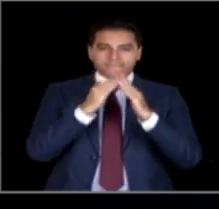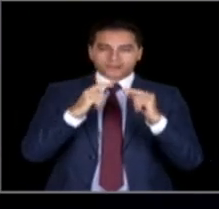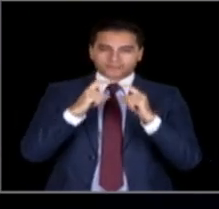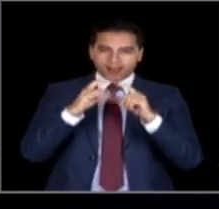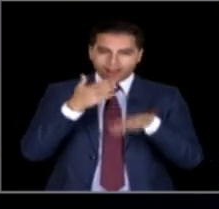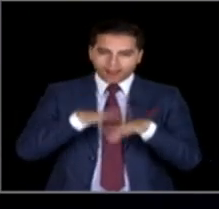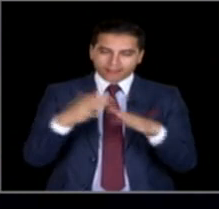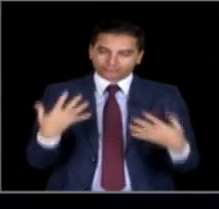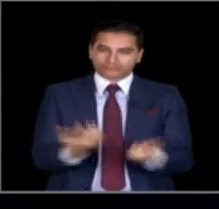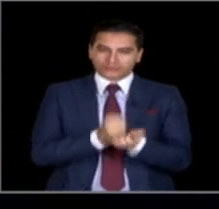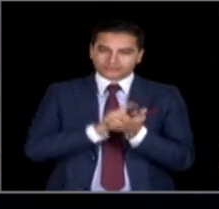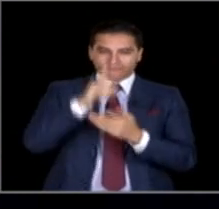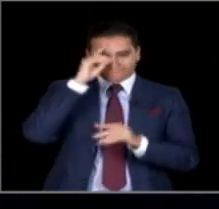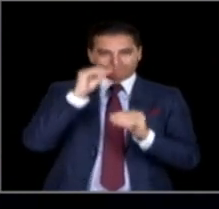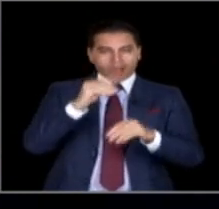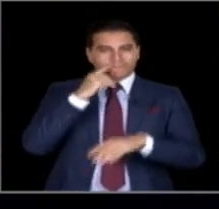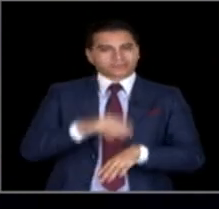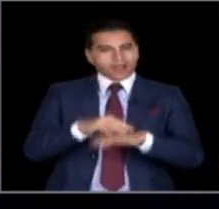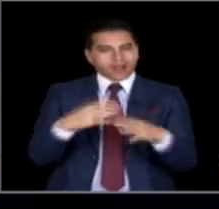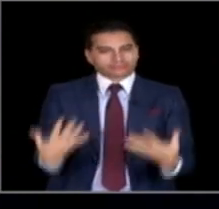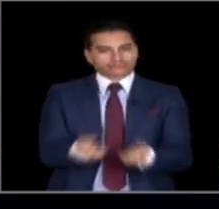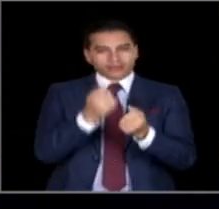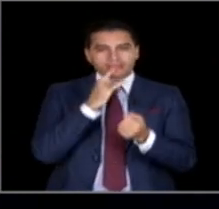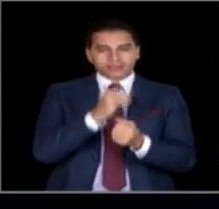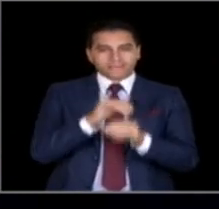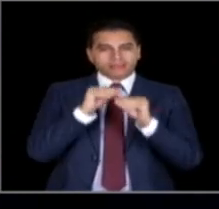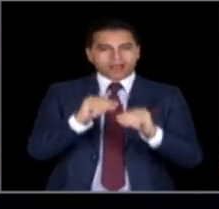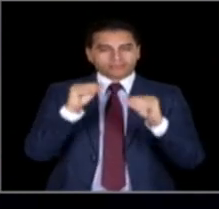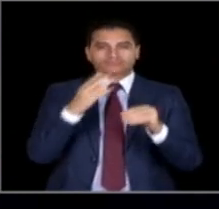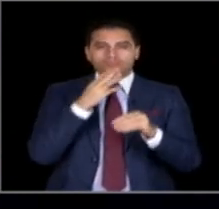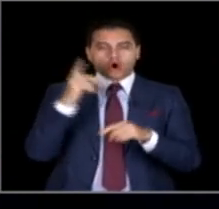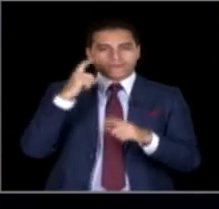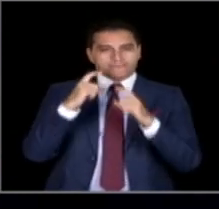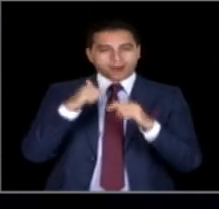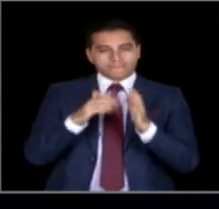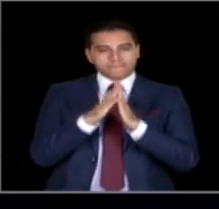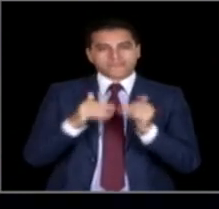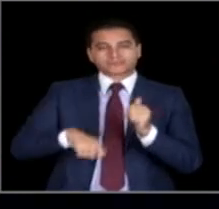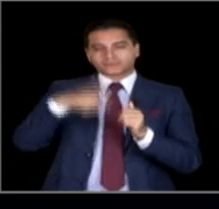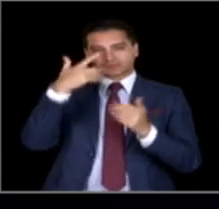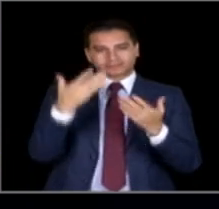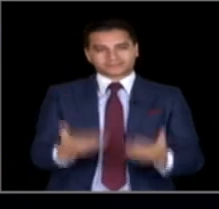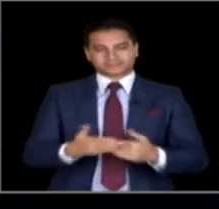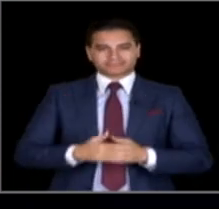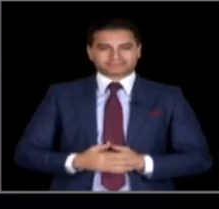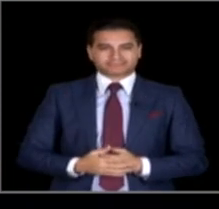على رسالته الإنسانية المستمرة اللي بيقدمها لأهلنا في بلدنا الحبيبة مصر.